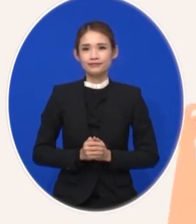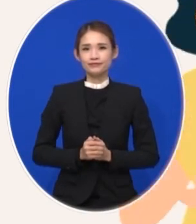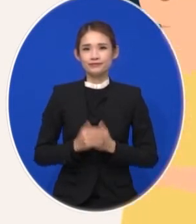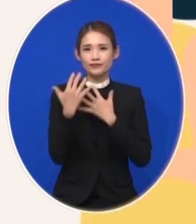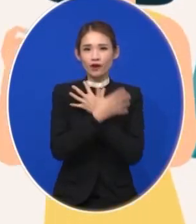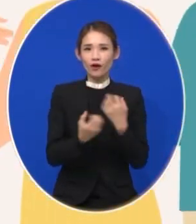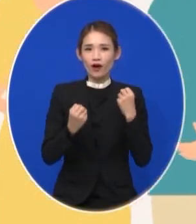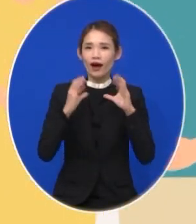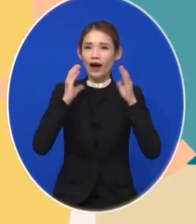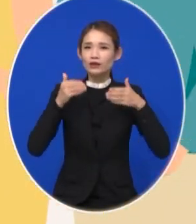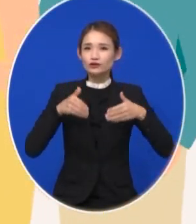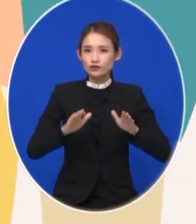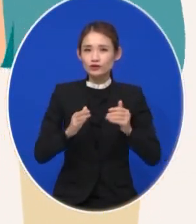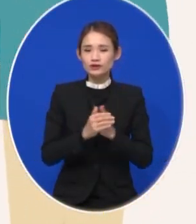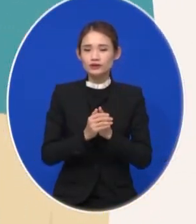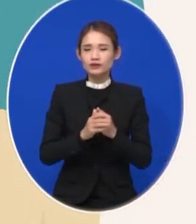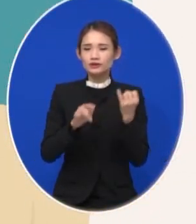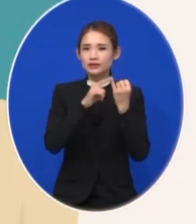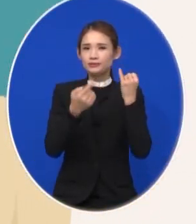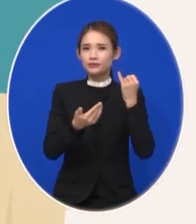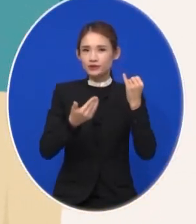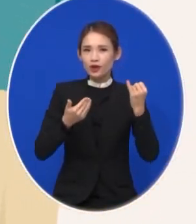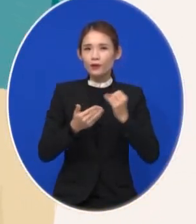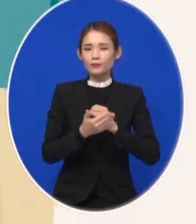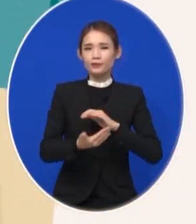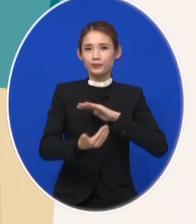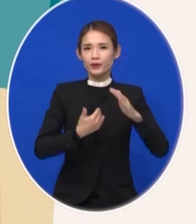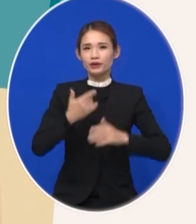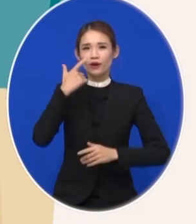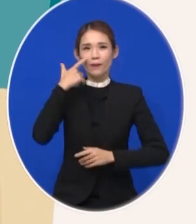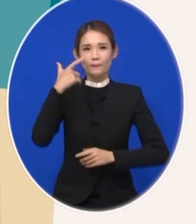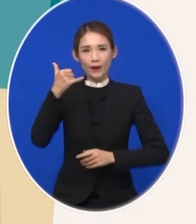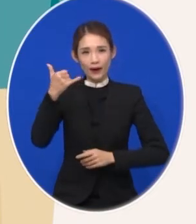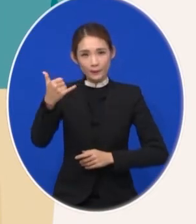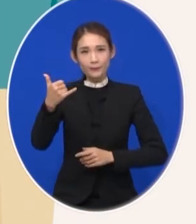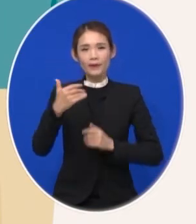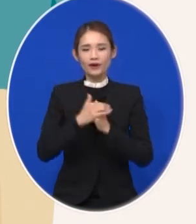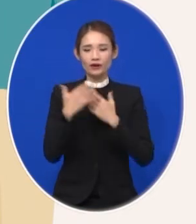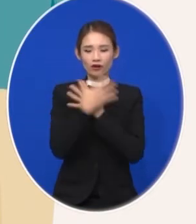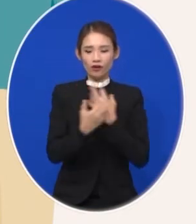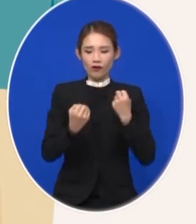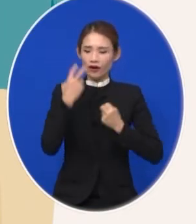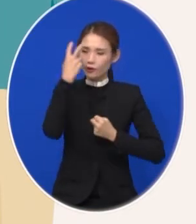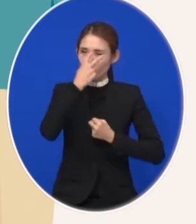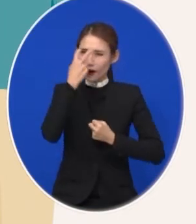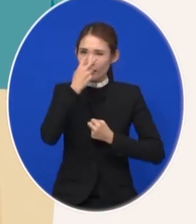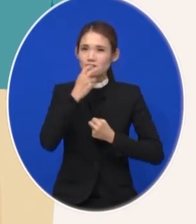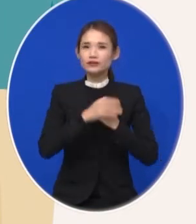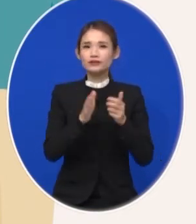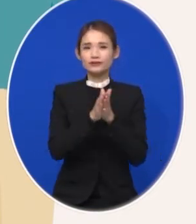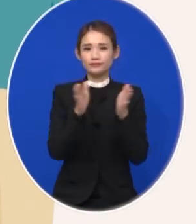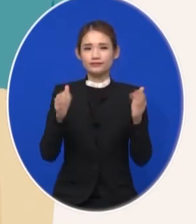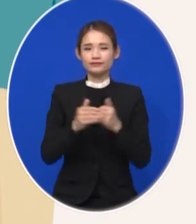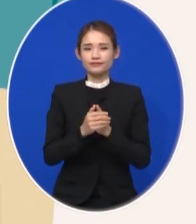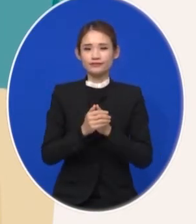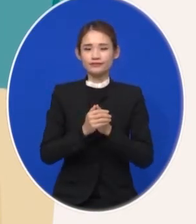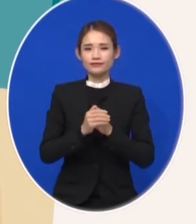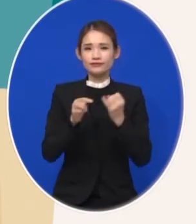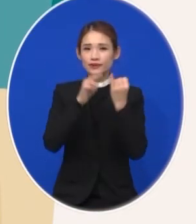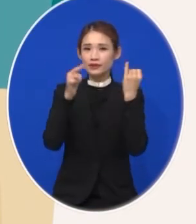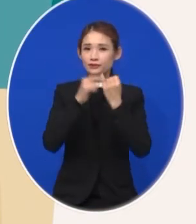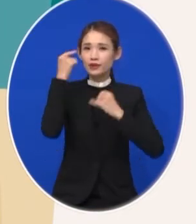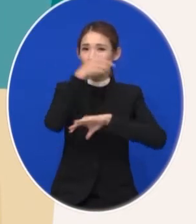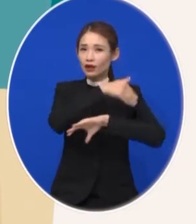건강한 아이 출산은 임신 전부터 예비 엄마 아빠의 건강관리에서부터 시작됩니다. 임신을 계획 중이라면